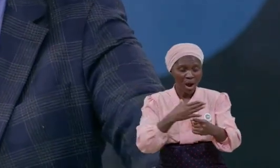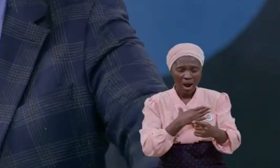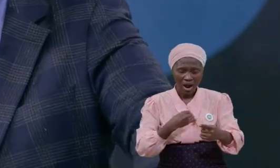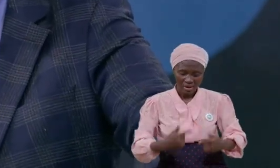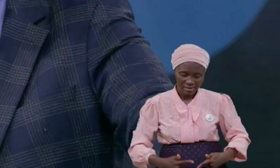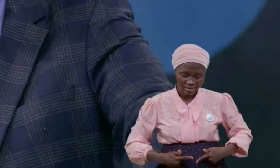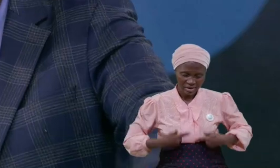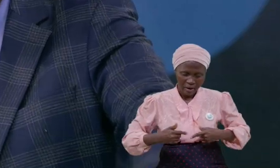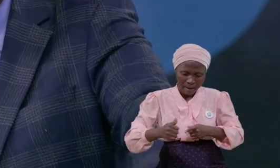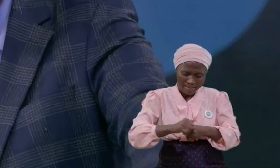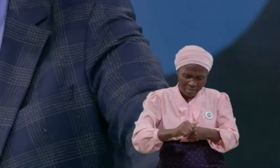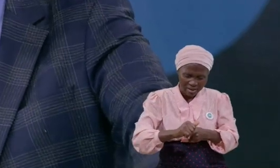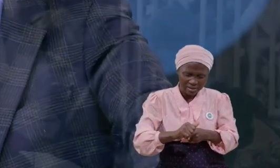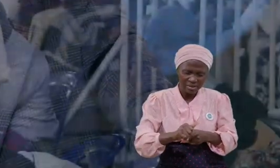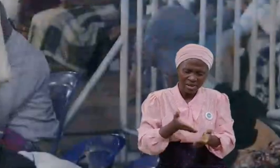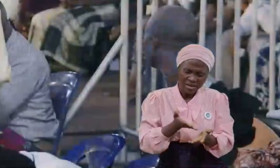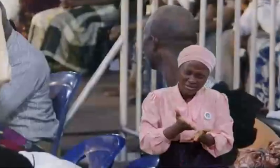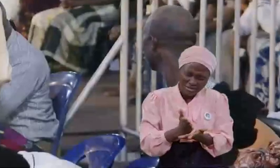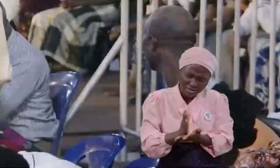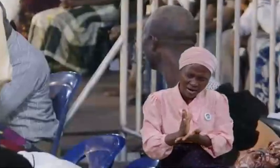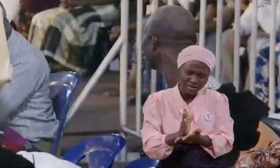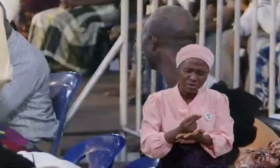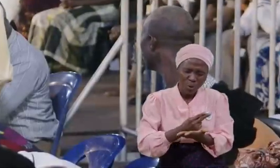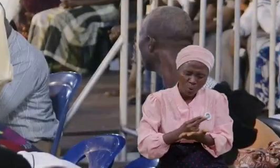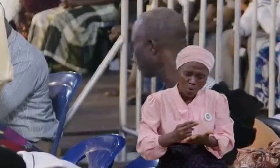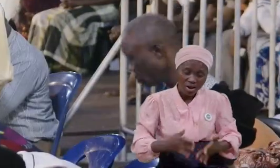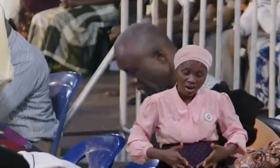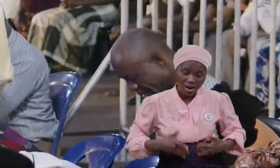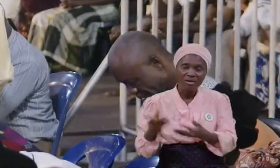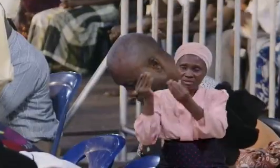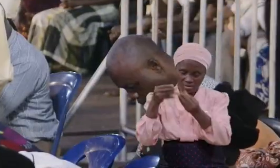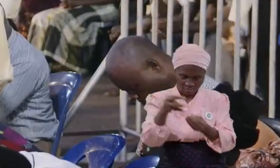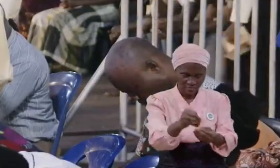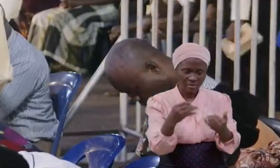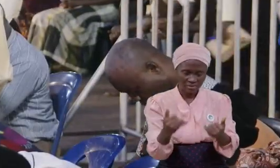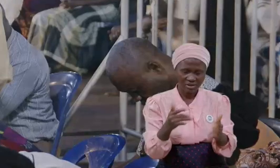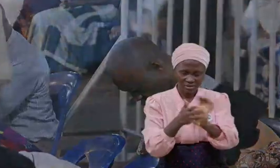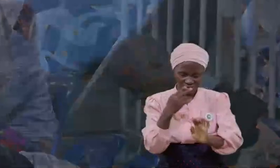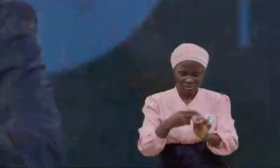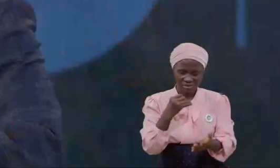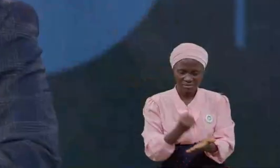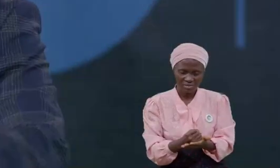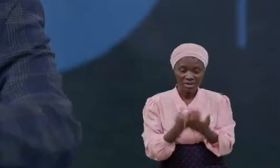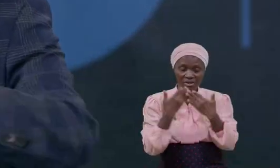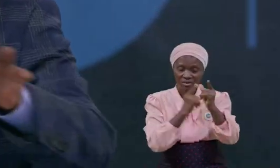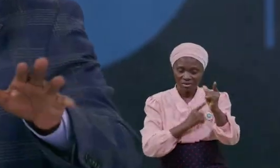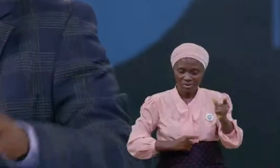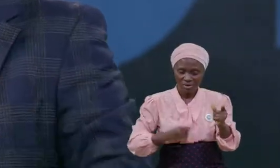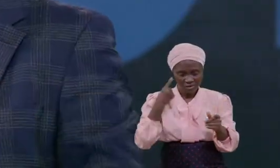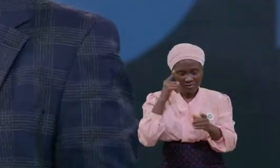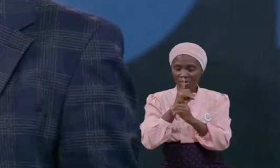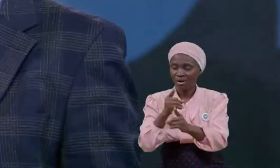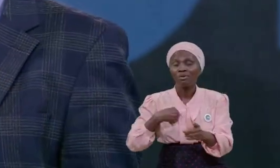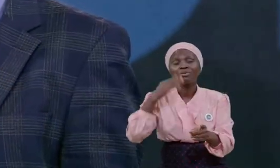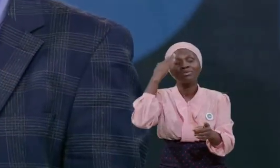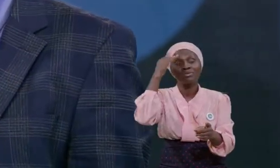juste, droite, leur soit accordée maintenant. Merci Seigneur pour l'exaucement. Nous savons que tu as exaucé. Nous